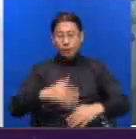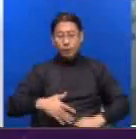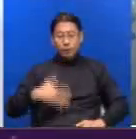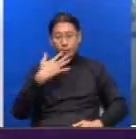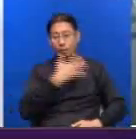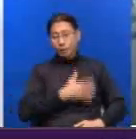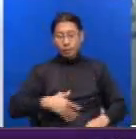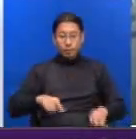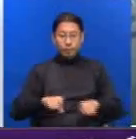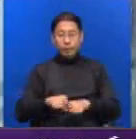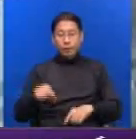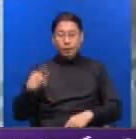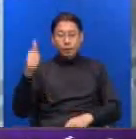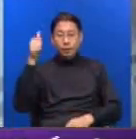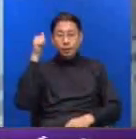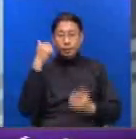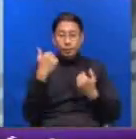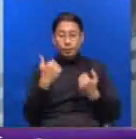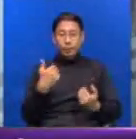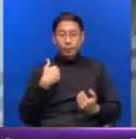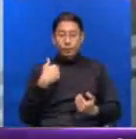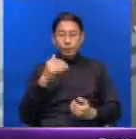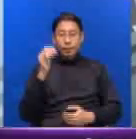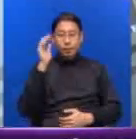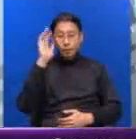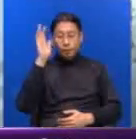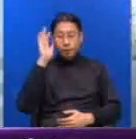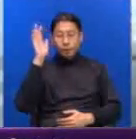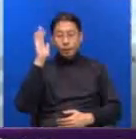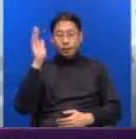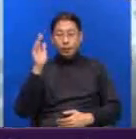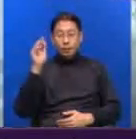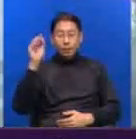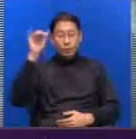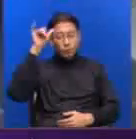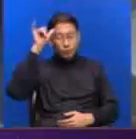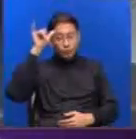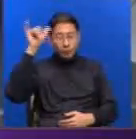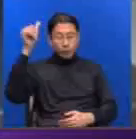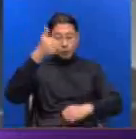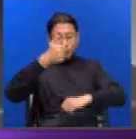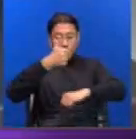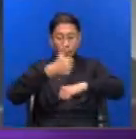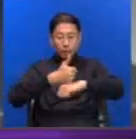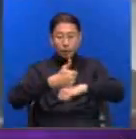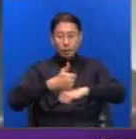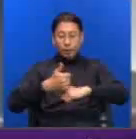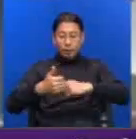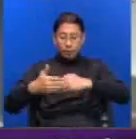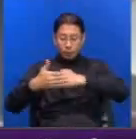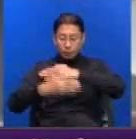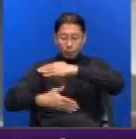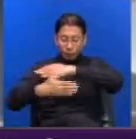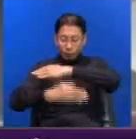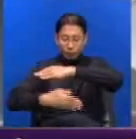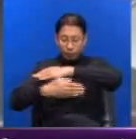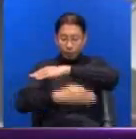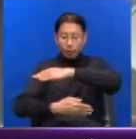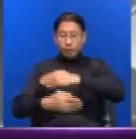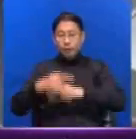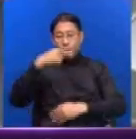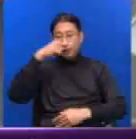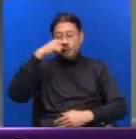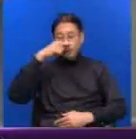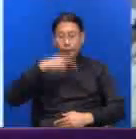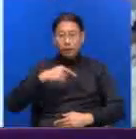ปกติเช่นเดียวกันค่ะโดยเป็นการเปิดเผยจากนายยงสิทธิ์โรจศรีกุลนะคะผู้ว่าการการรถไฟฟ้าขนส่งมวลชนแห่งประเทศ